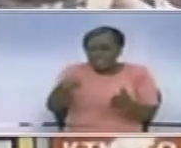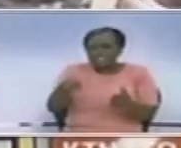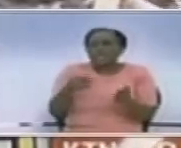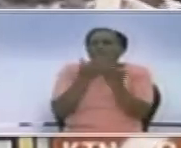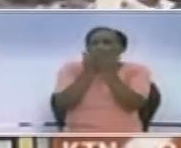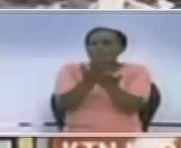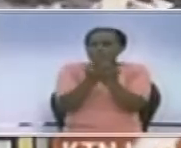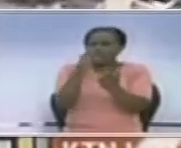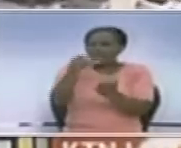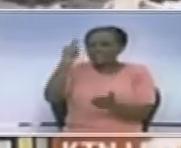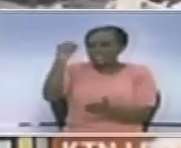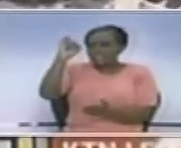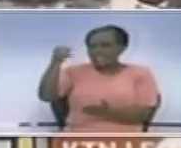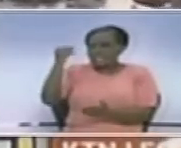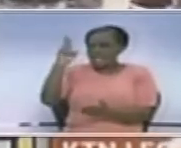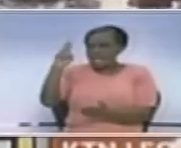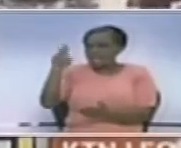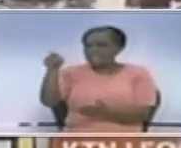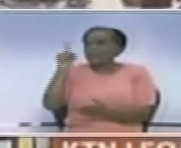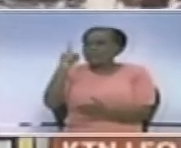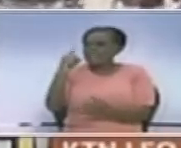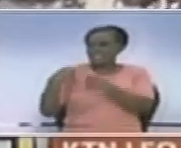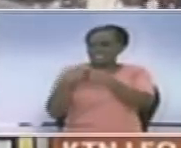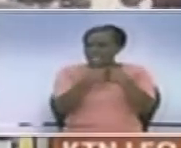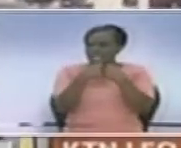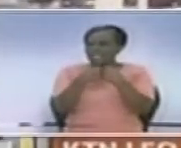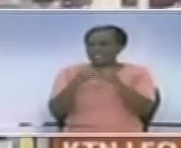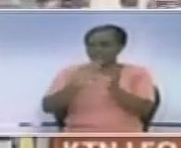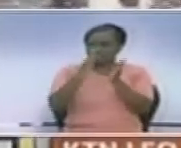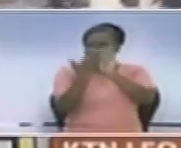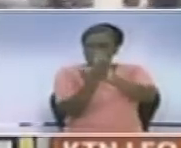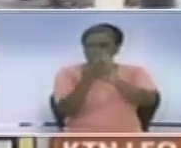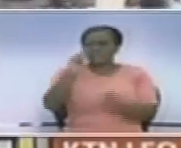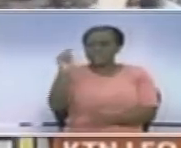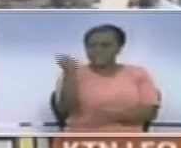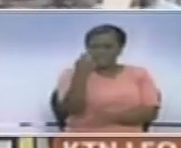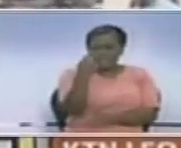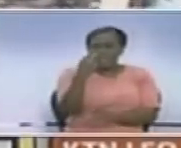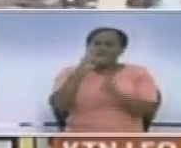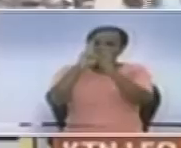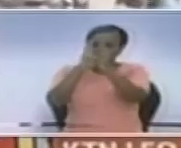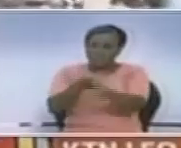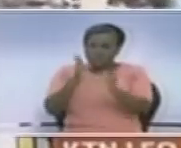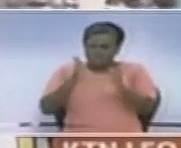mapendekezo ya TJRC ni mojawapo tu ya changamoto zinazoikumba Kenya. Mohamed Mahmud,